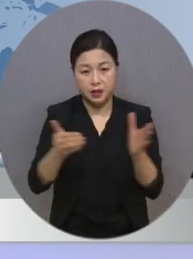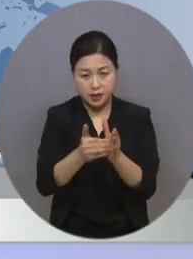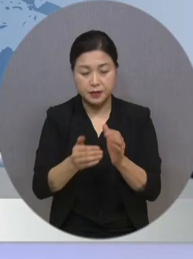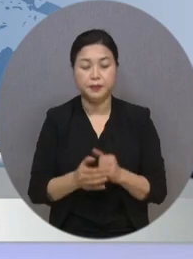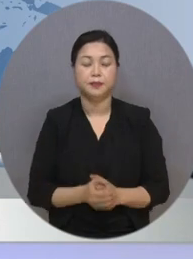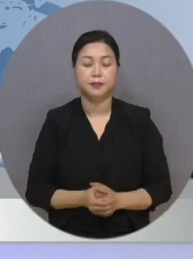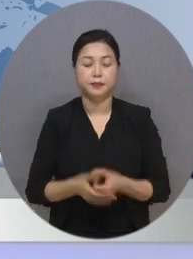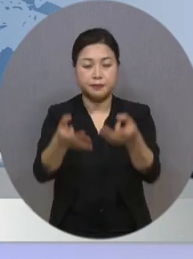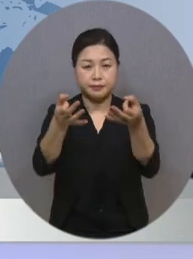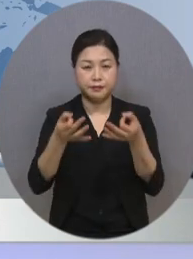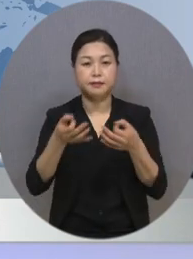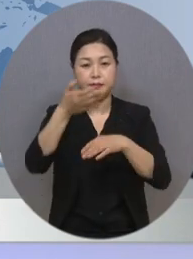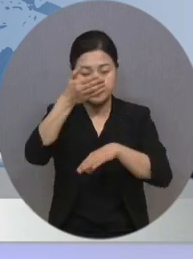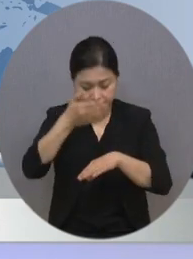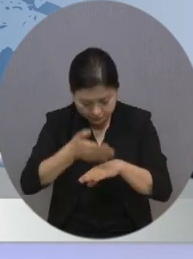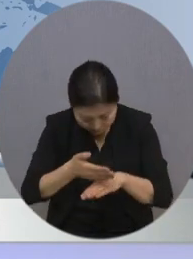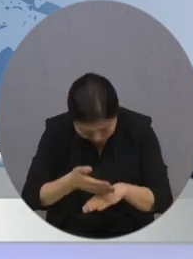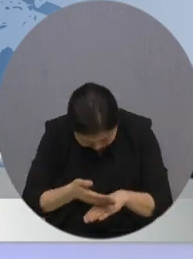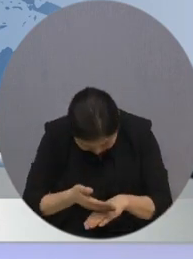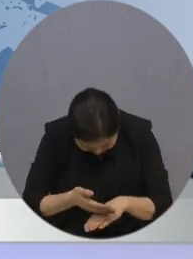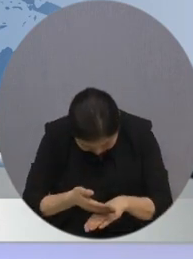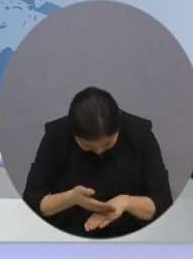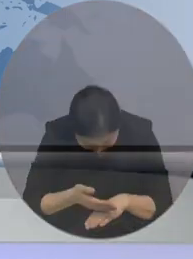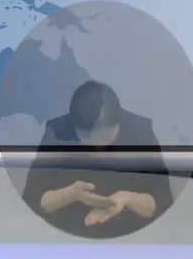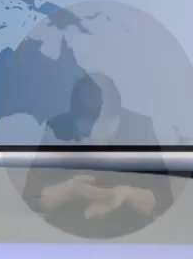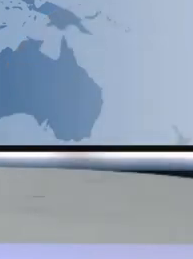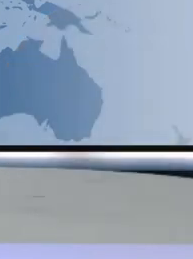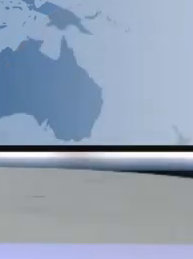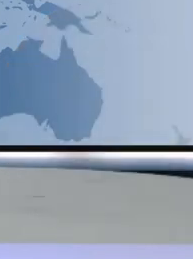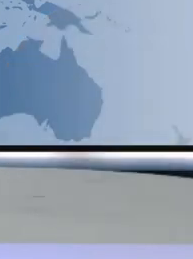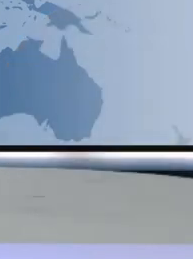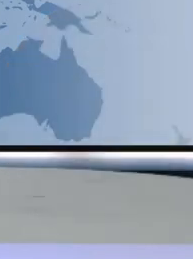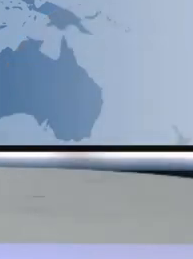마칩니다. 시청해주신 여러분 고맙습니다.